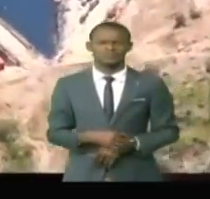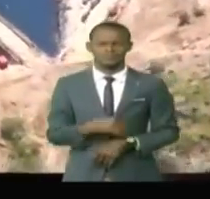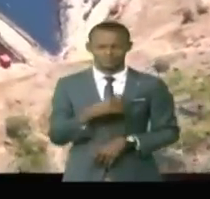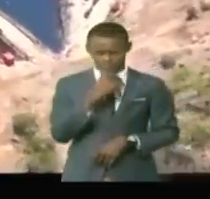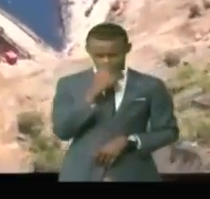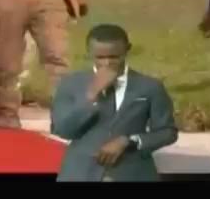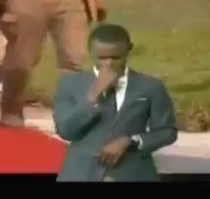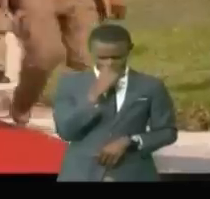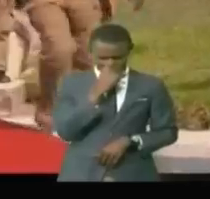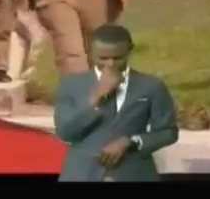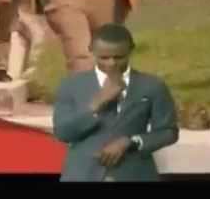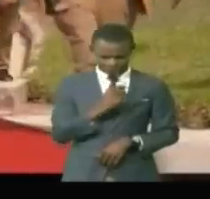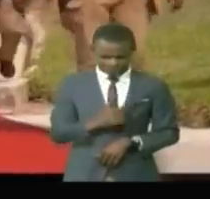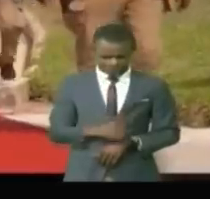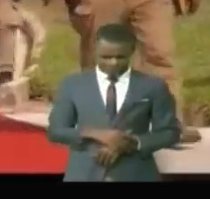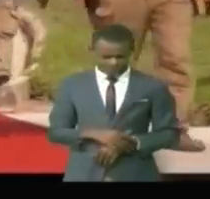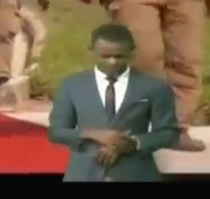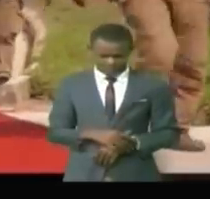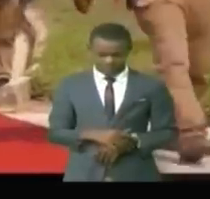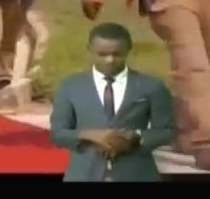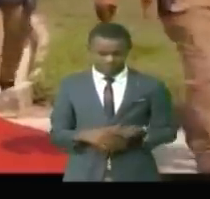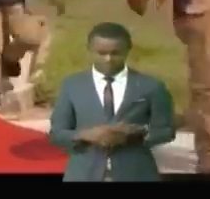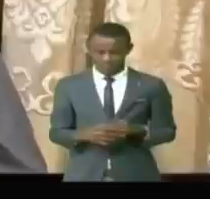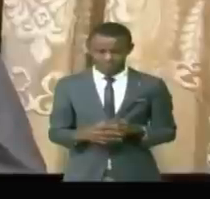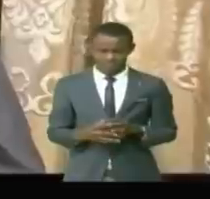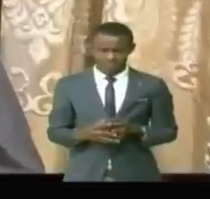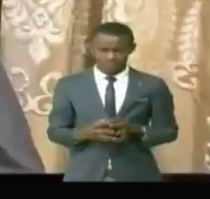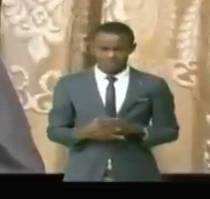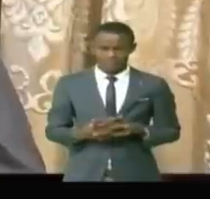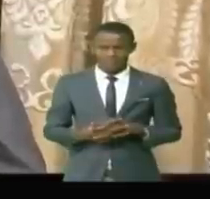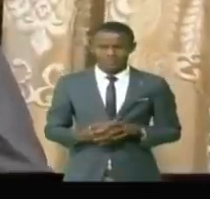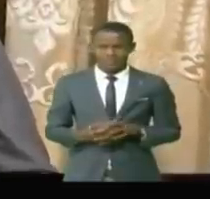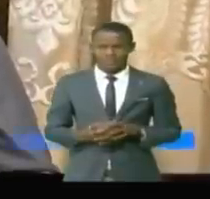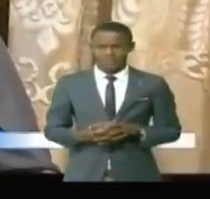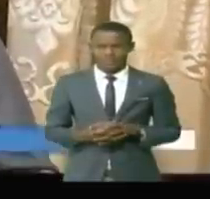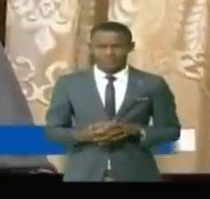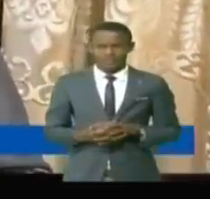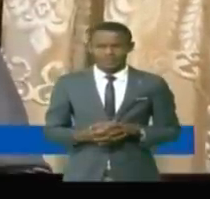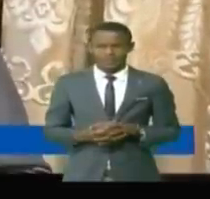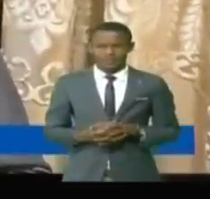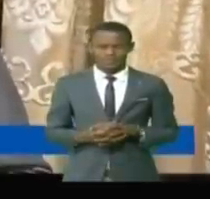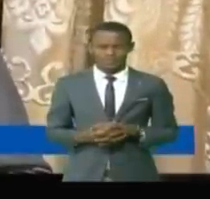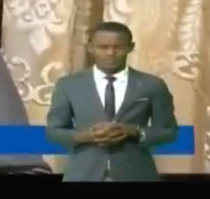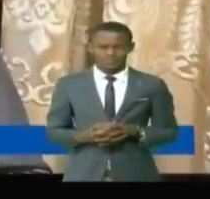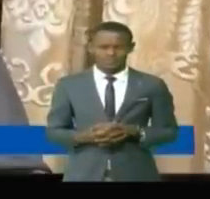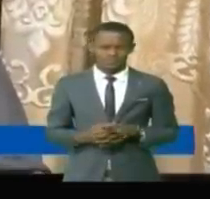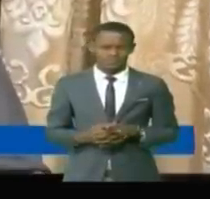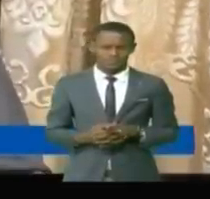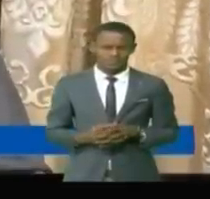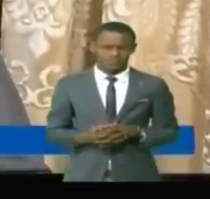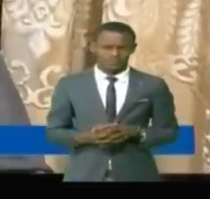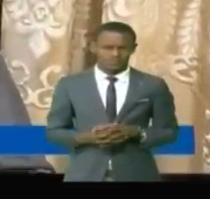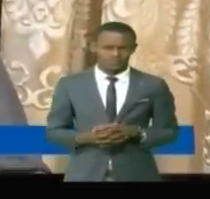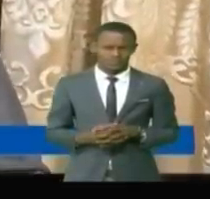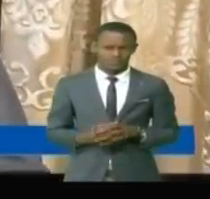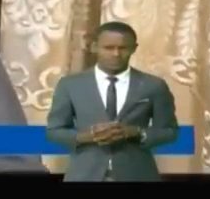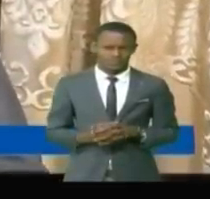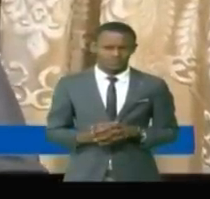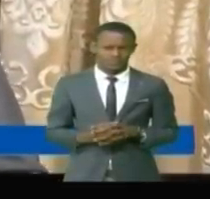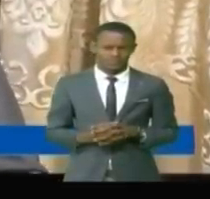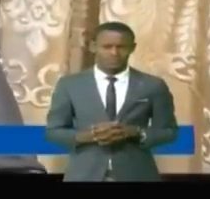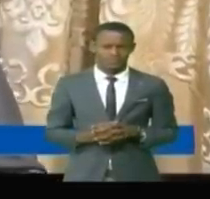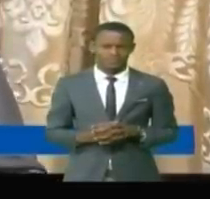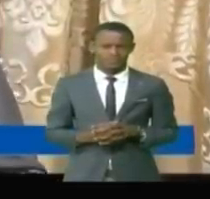pour d'abord stabiliser le pays, et finir mettre fin à la guerre de l'Est, et puis avec le projet